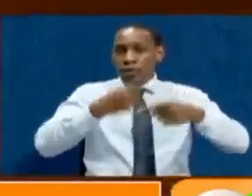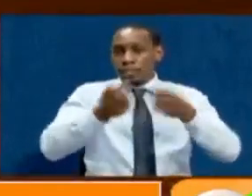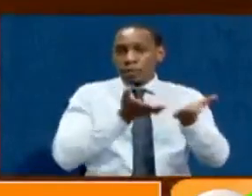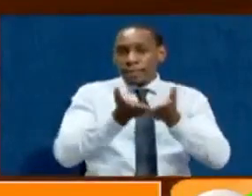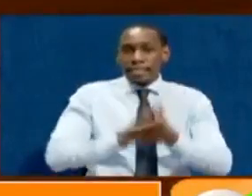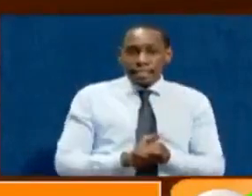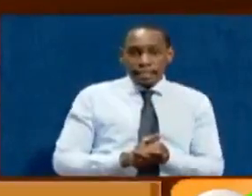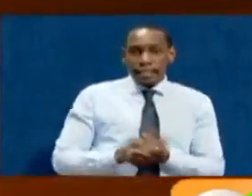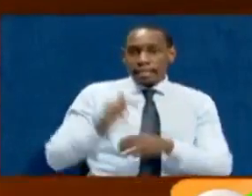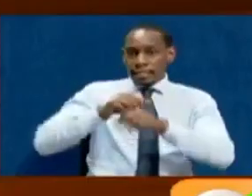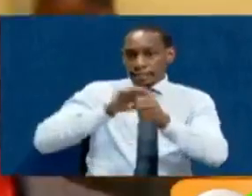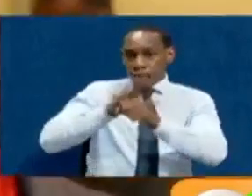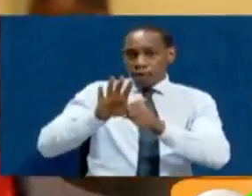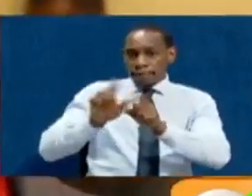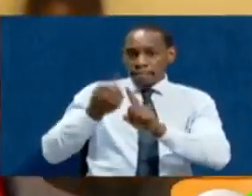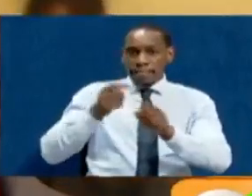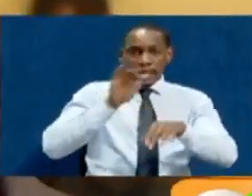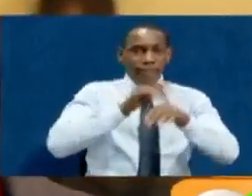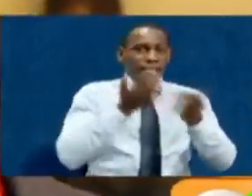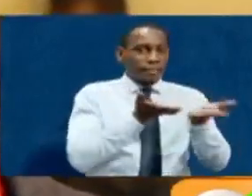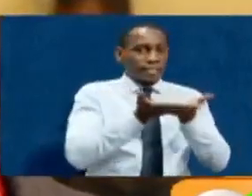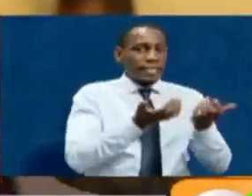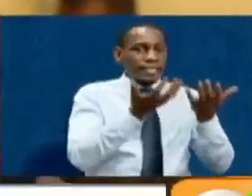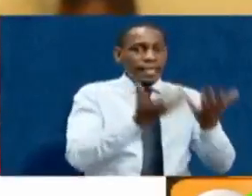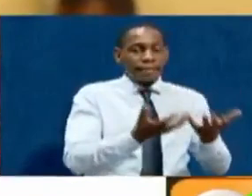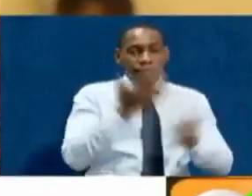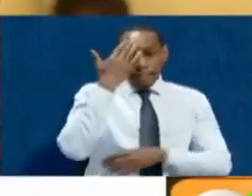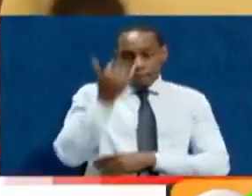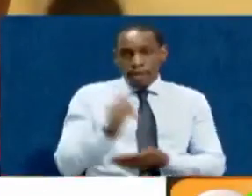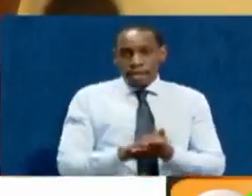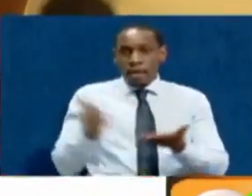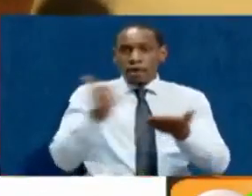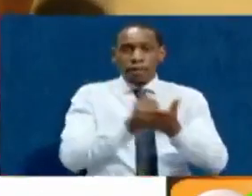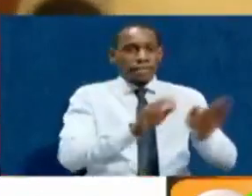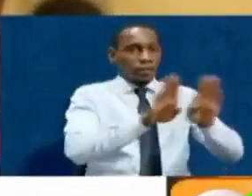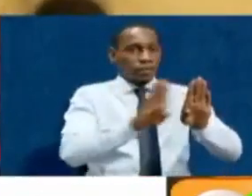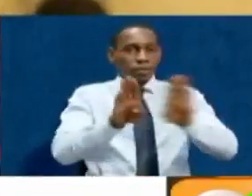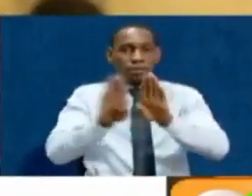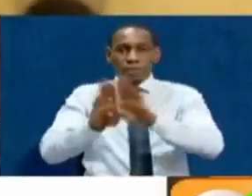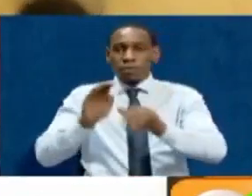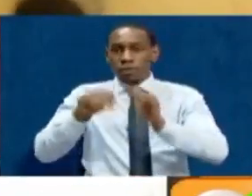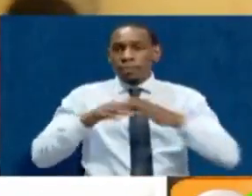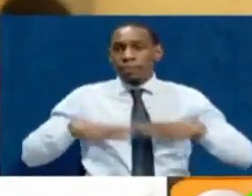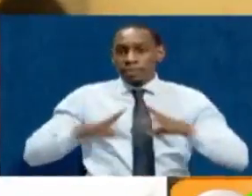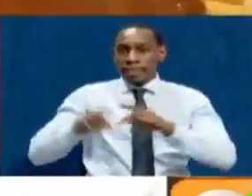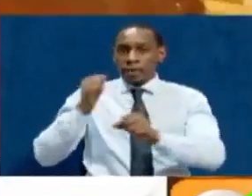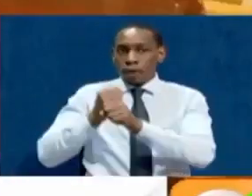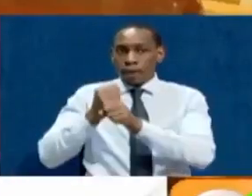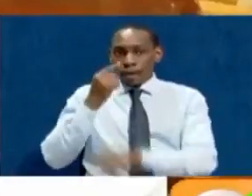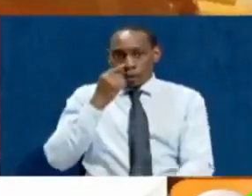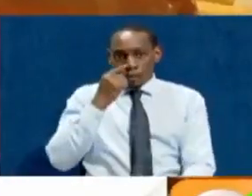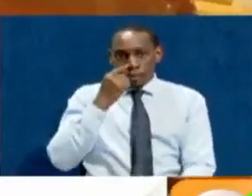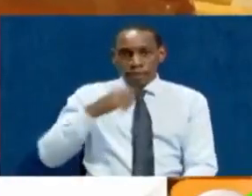business. COVID mwanzo ili affect biashara sana kwa sababu ofisi zilikuwa zinafungwa na kila mtu akaanza kufanyia kazi